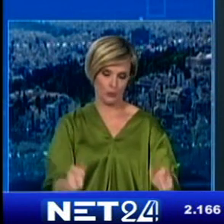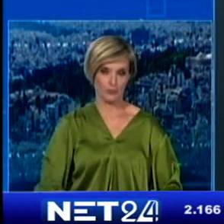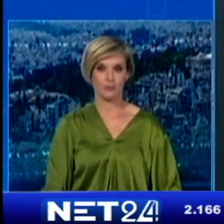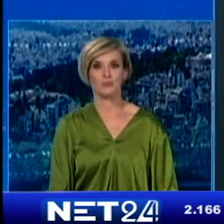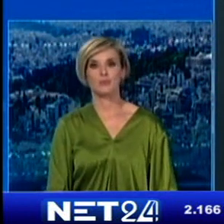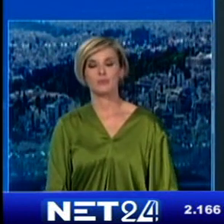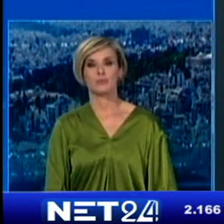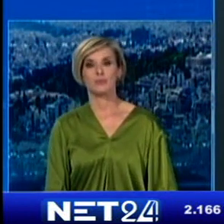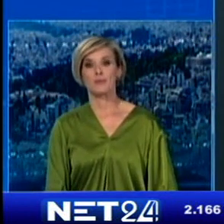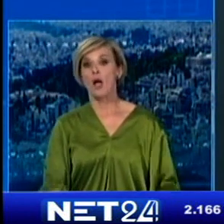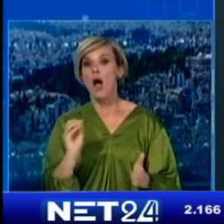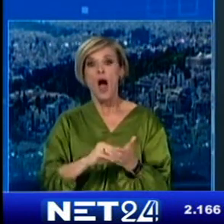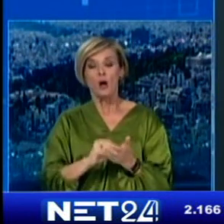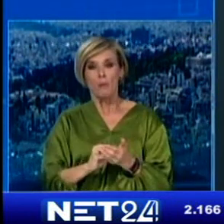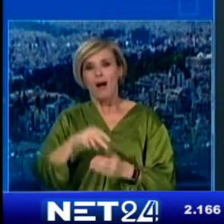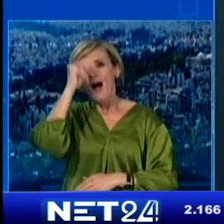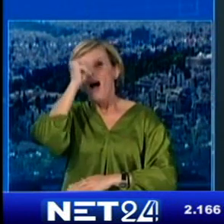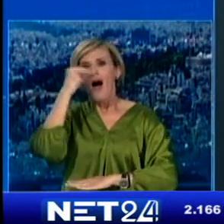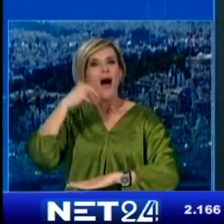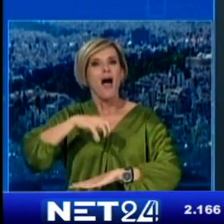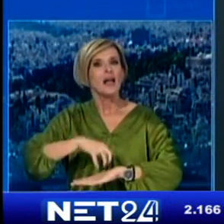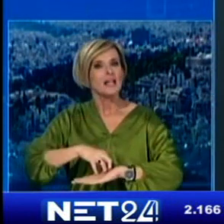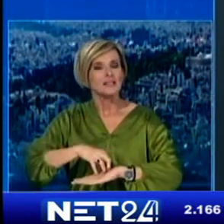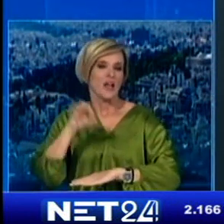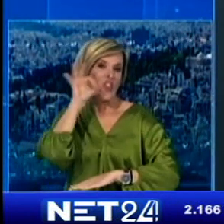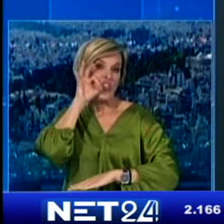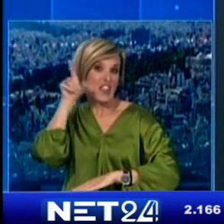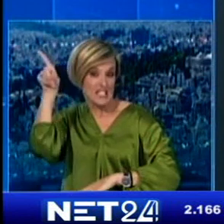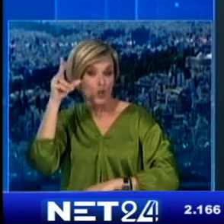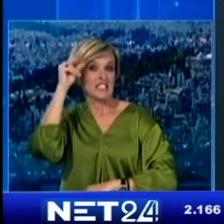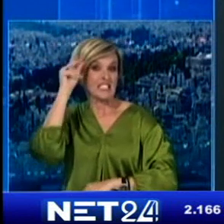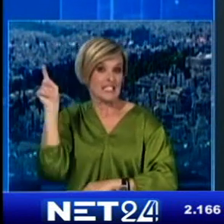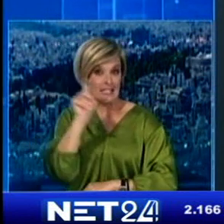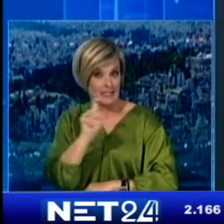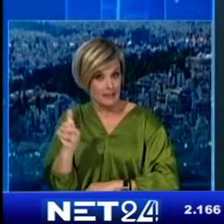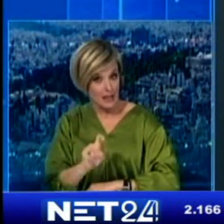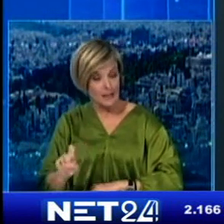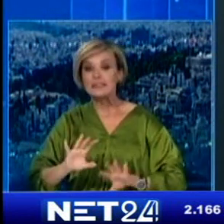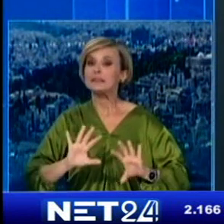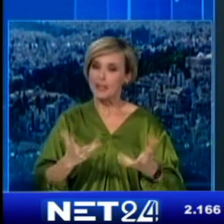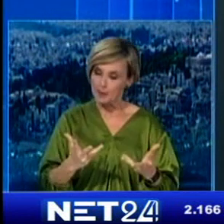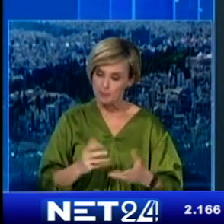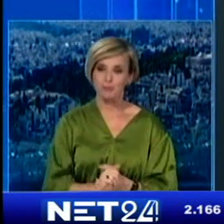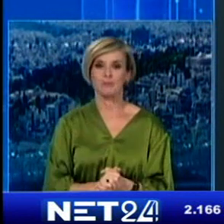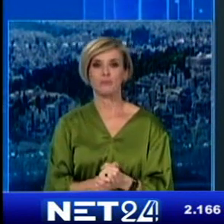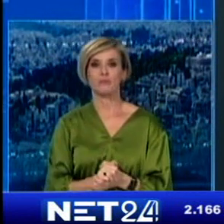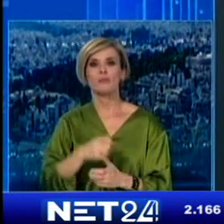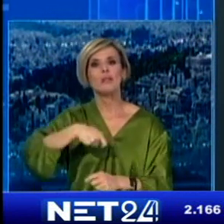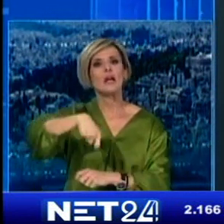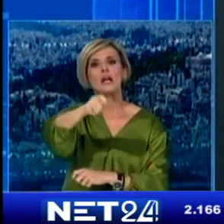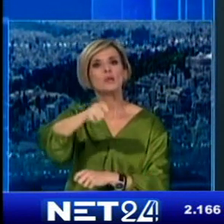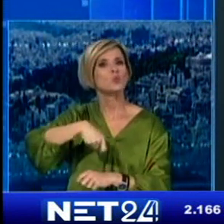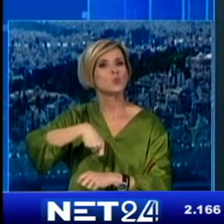σχολείων. Τέλος, για τους χώρους λατρείας, στις περιφερειακές ενότητες Θεσσαλονίκης και Σερών ισχύουν τα εξής. Οι λειτουργίες